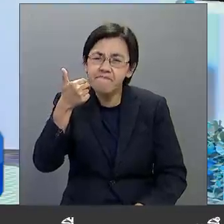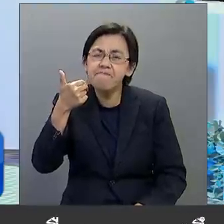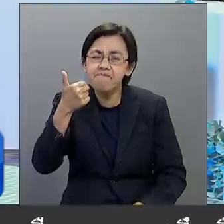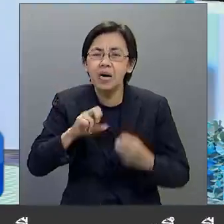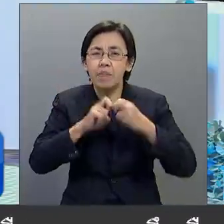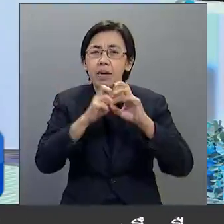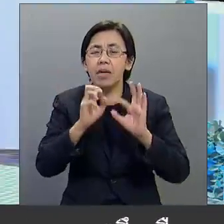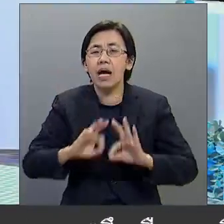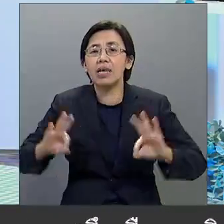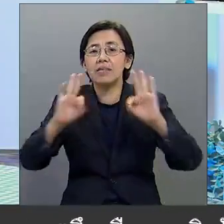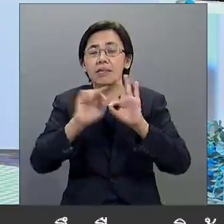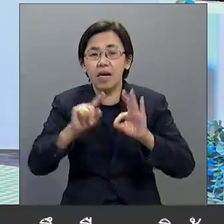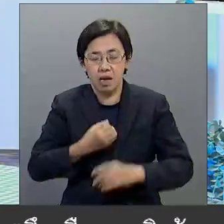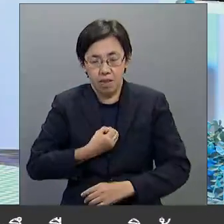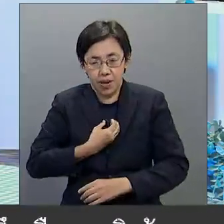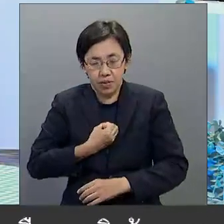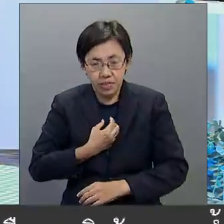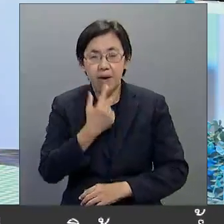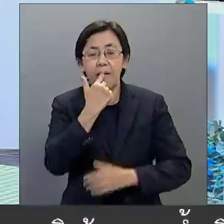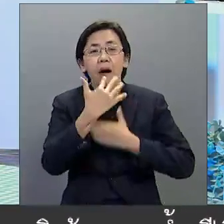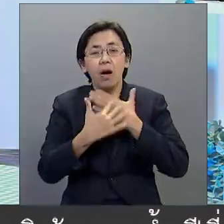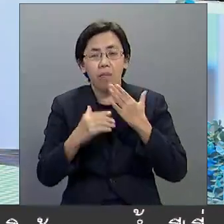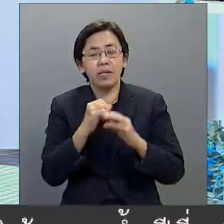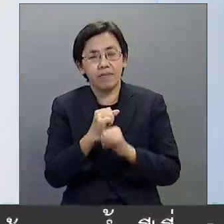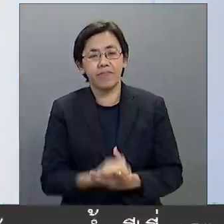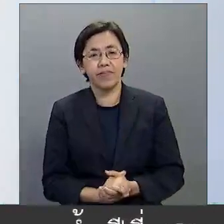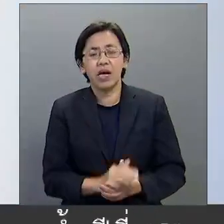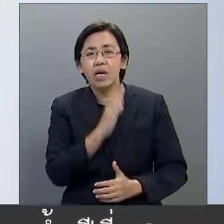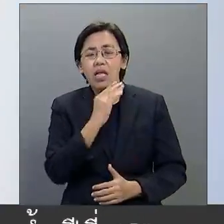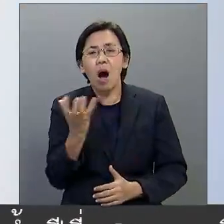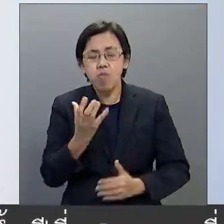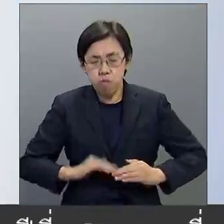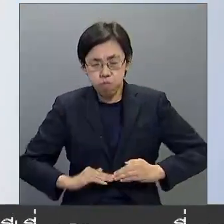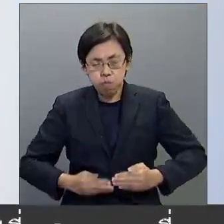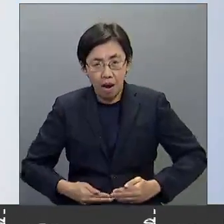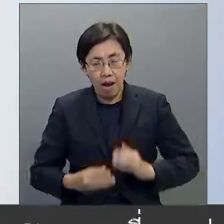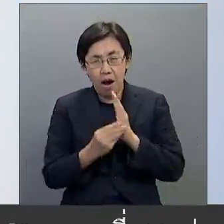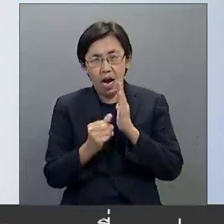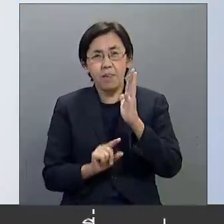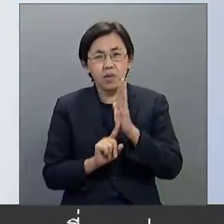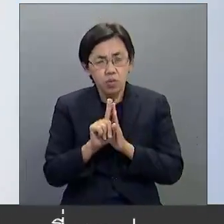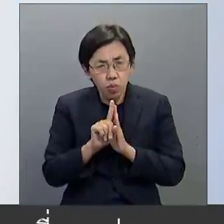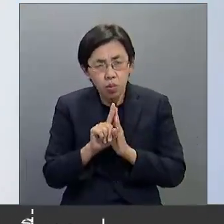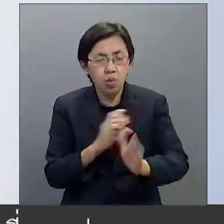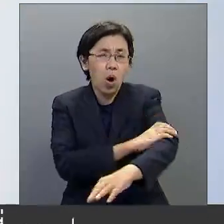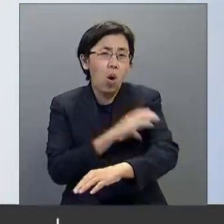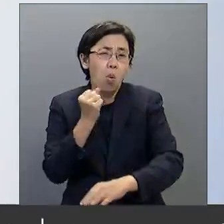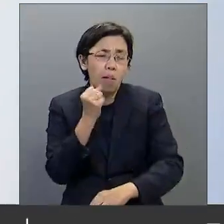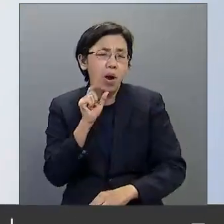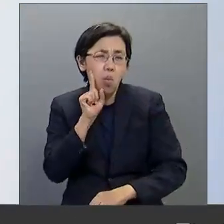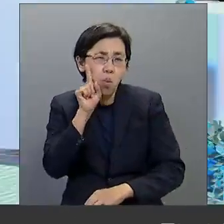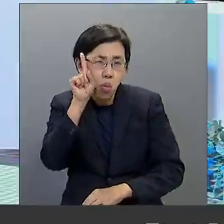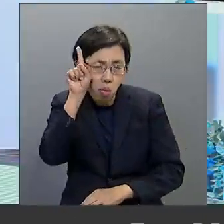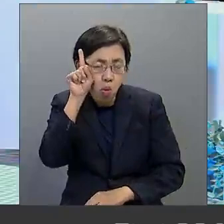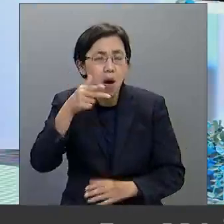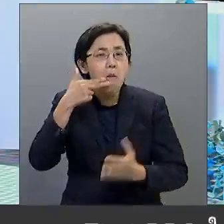เกิดโรคหัวใจและหลอดเลือดฉะนั้นเราจะเห็นว่าทั้งอ้วนลงพุงไขมันสูงความดันโลหิตสูงและเบา